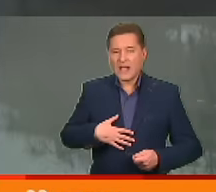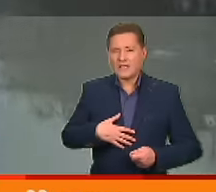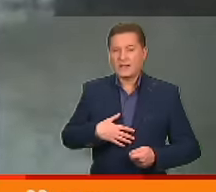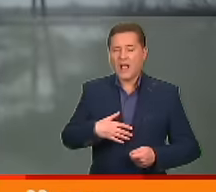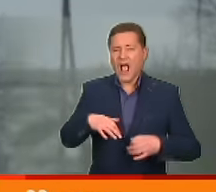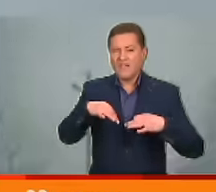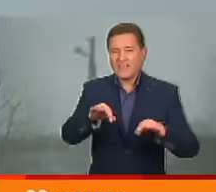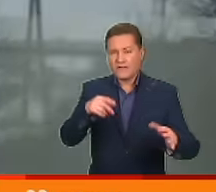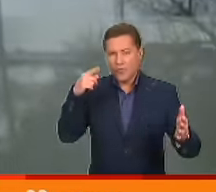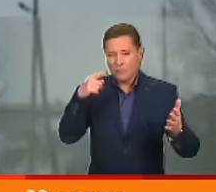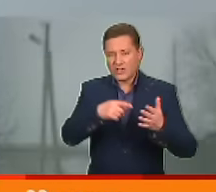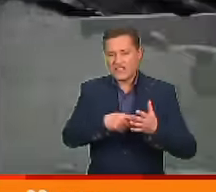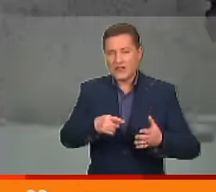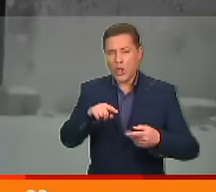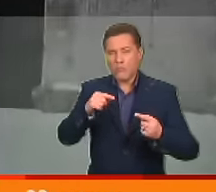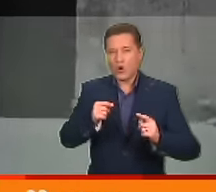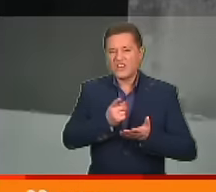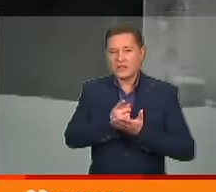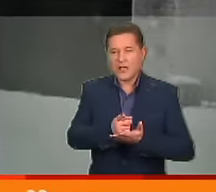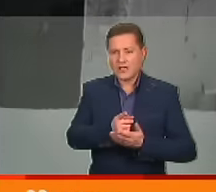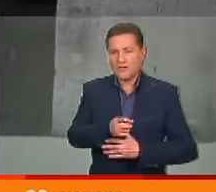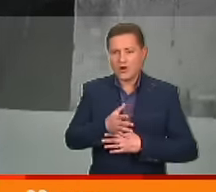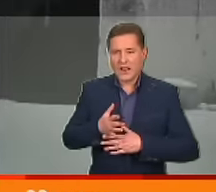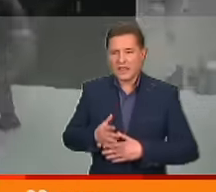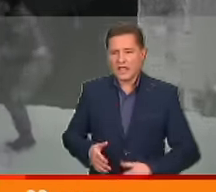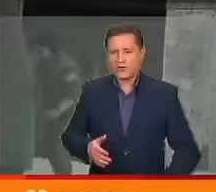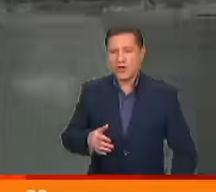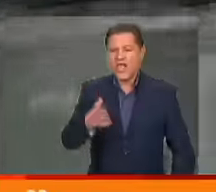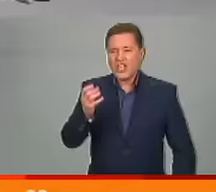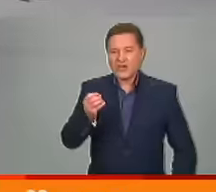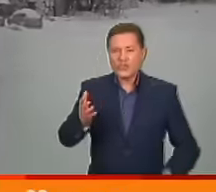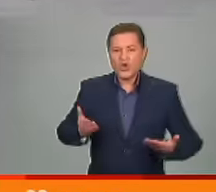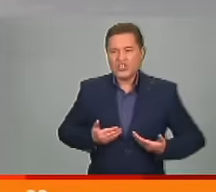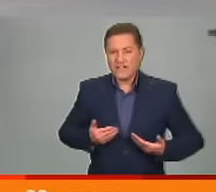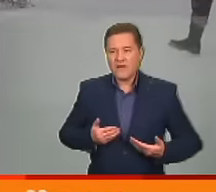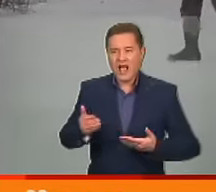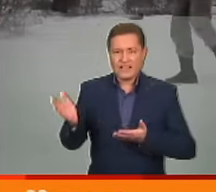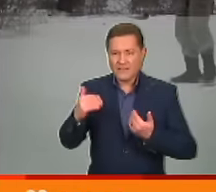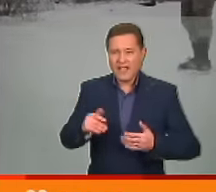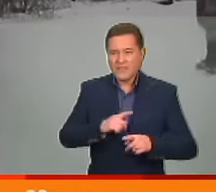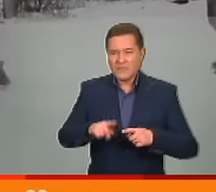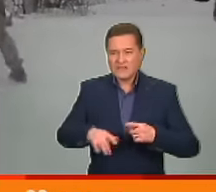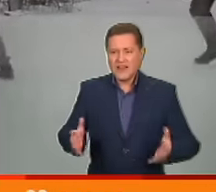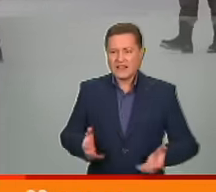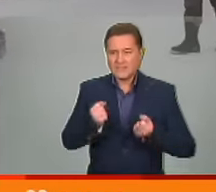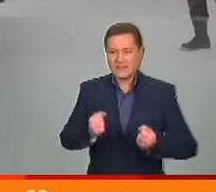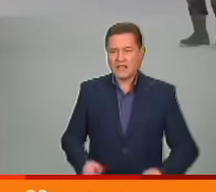поцілили протитанковою ракетою. Вона ж жива! Бігом всіх!